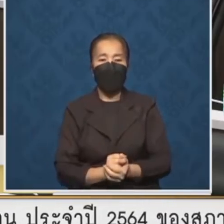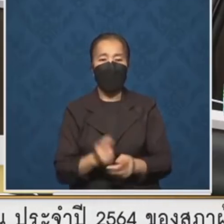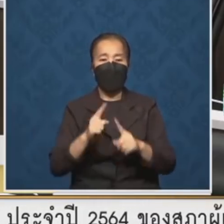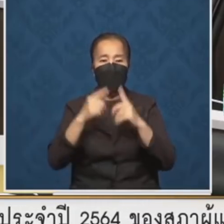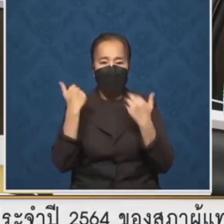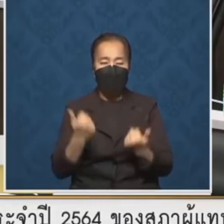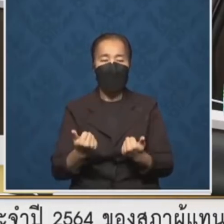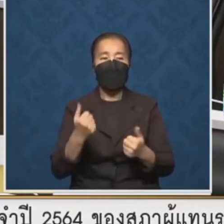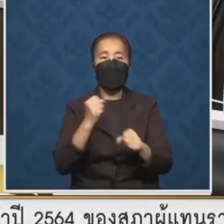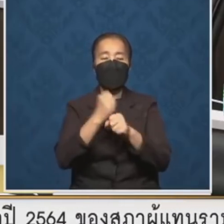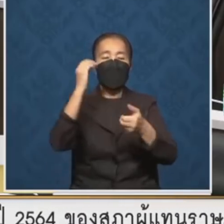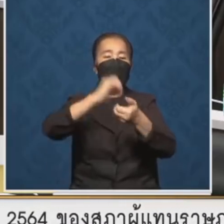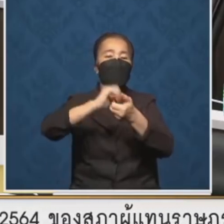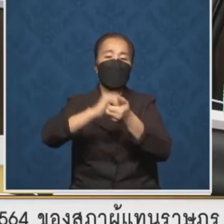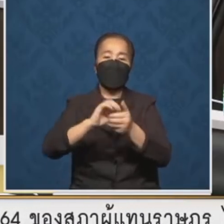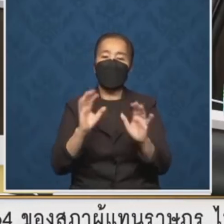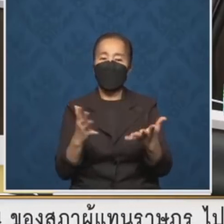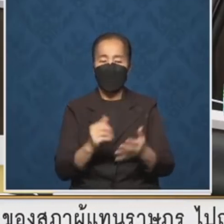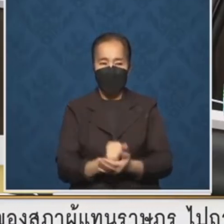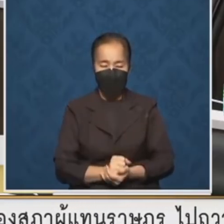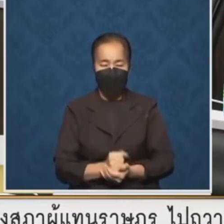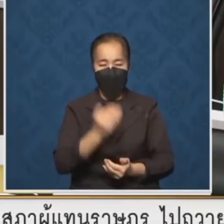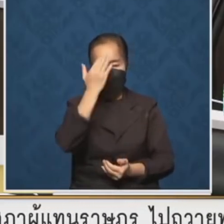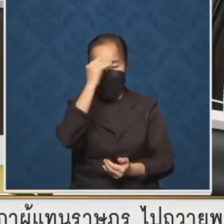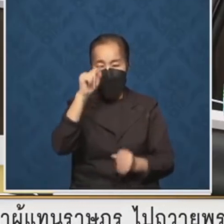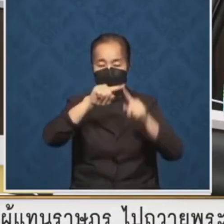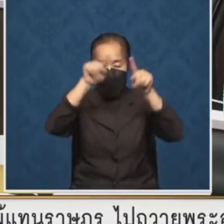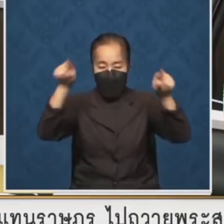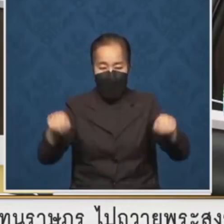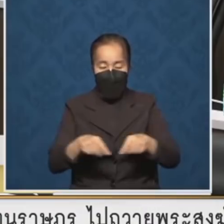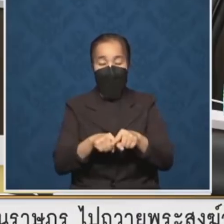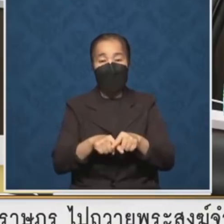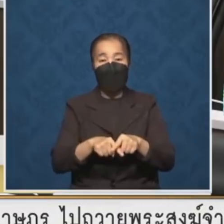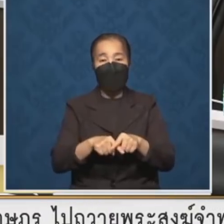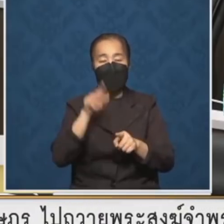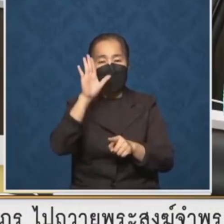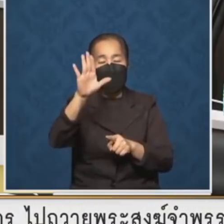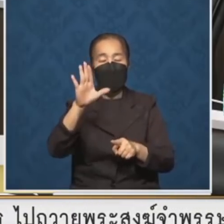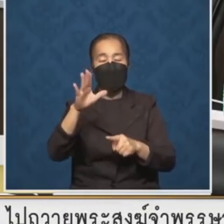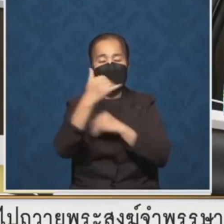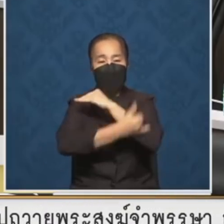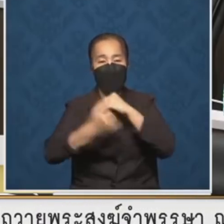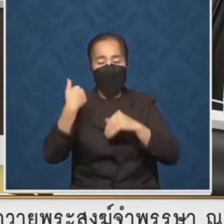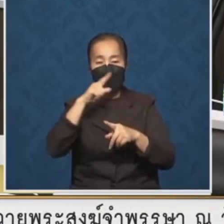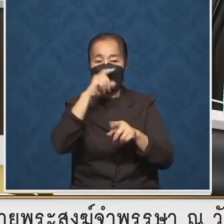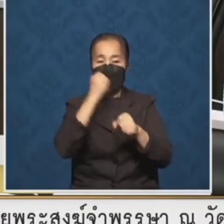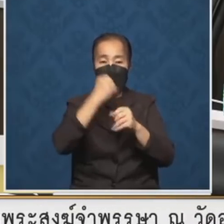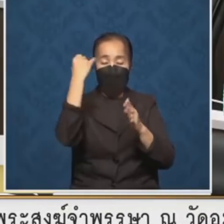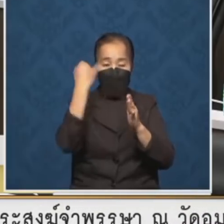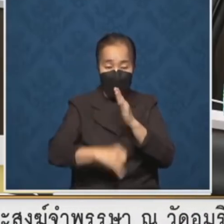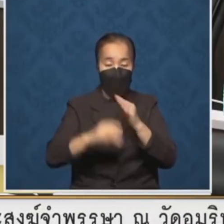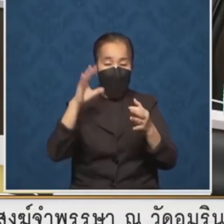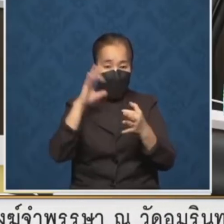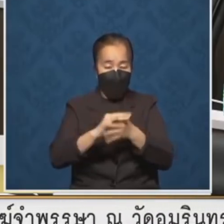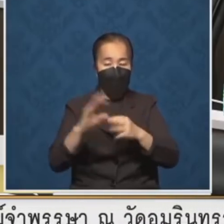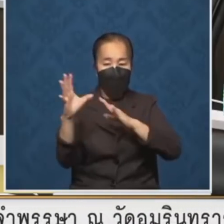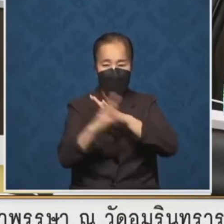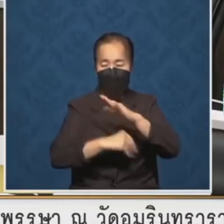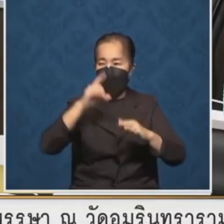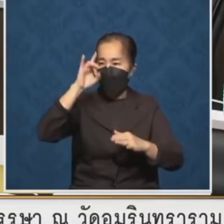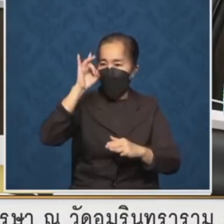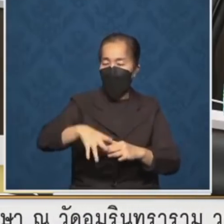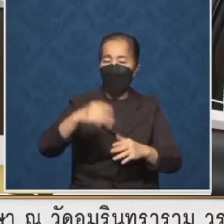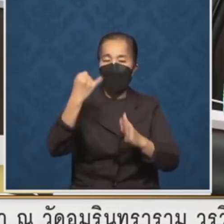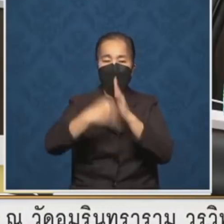ไม่ได้รับความร่วมมือหรอกครับเพราะแพลตฟอร์มเนี่ยเขาจะดำเนินการให้ก็ต่อเมื่อการกระทำผิดนั้นเนี่ยมันเป็นอาชญากรรมที่เป็นกฎหมายสากล